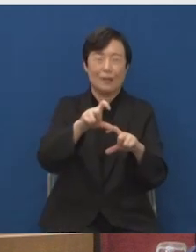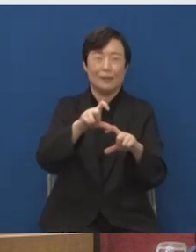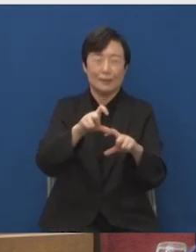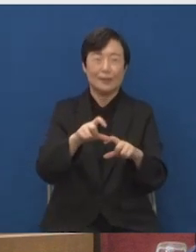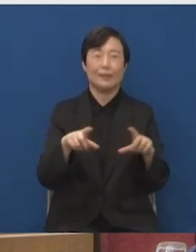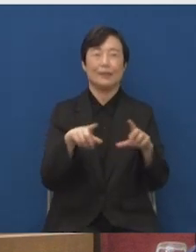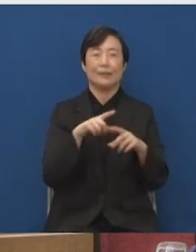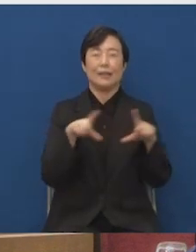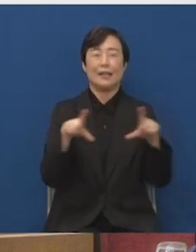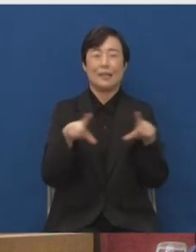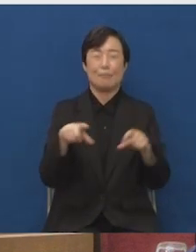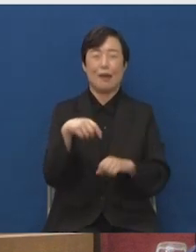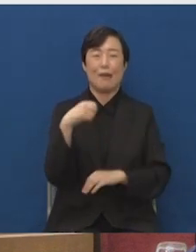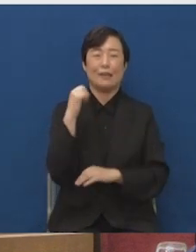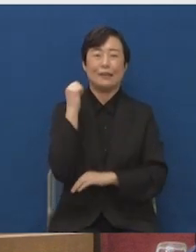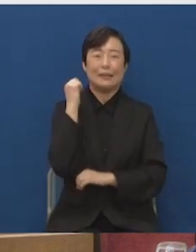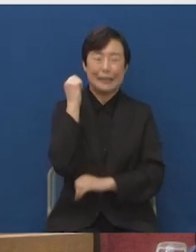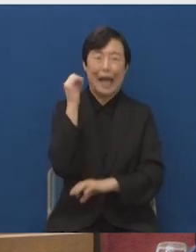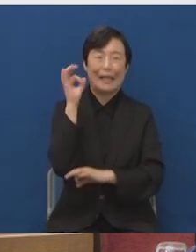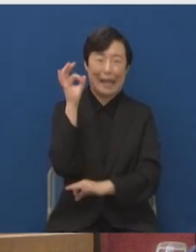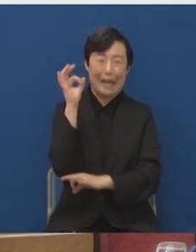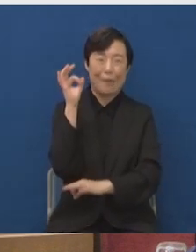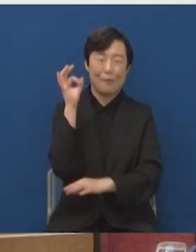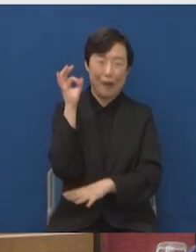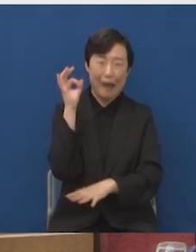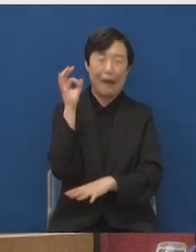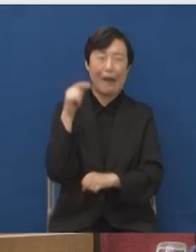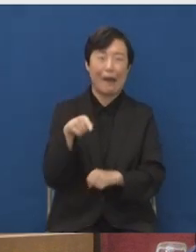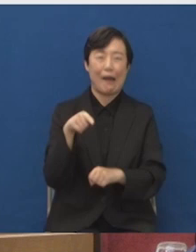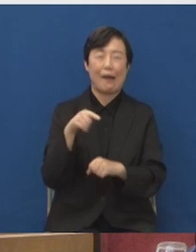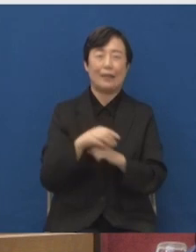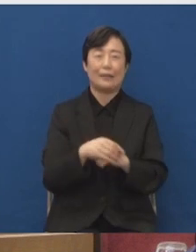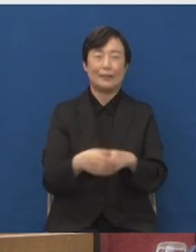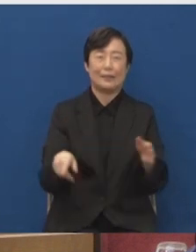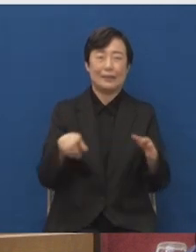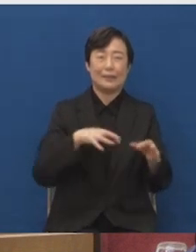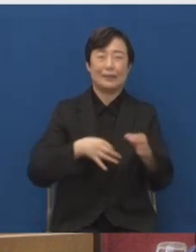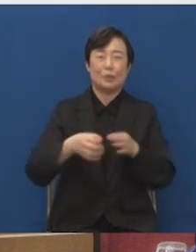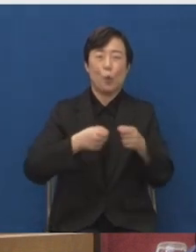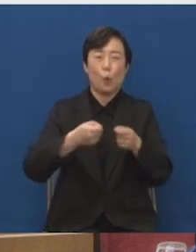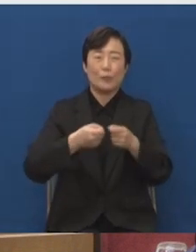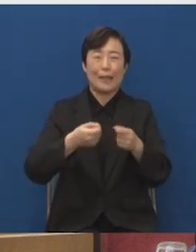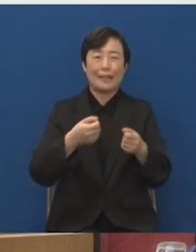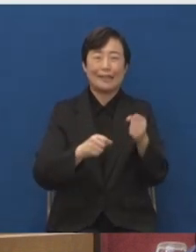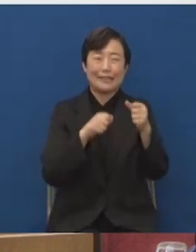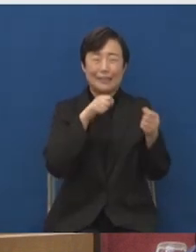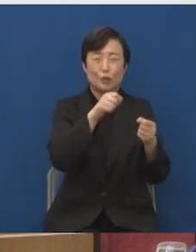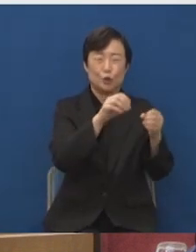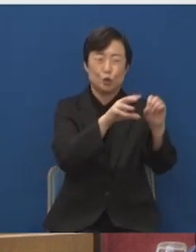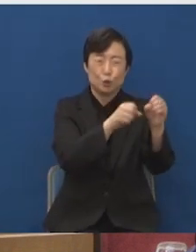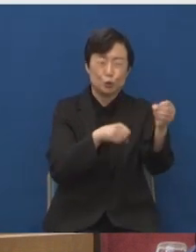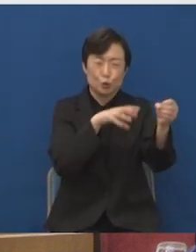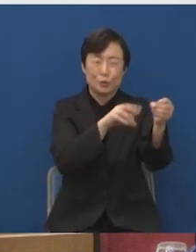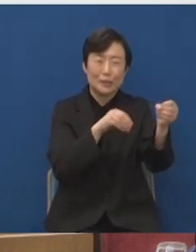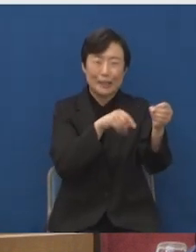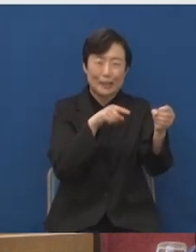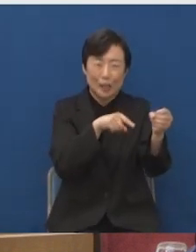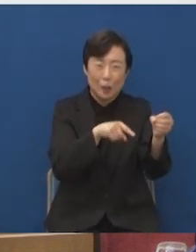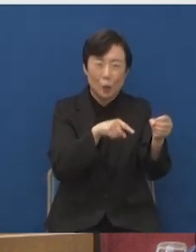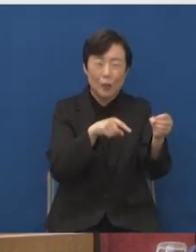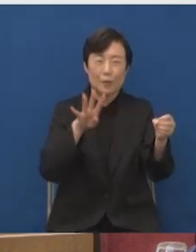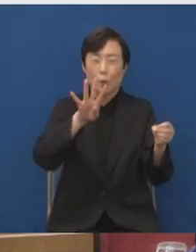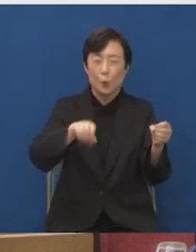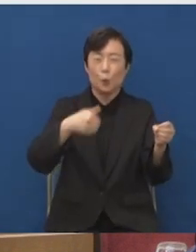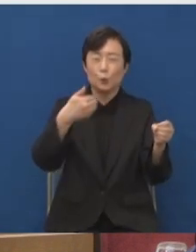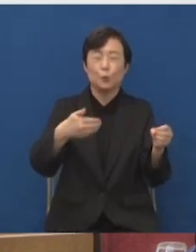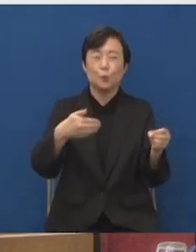源は、第一次編成および令和5年度3月補正において財政調整基金に積み立てた49億円を活用することとさせてい